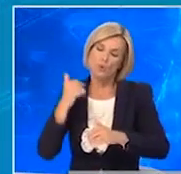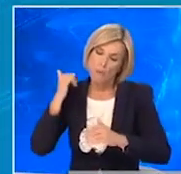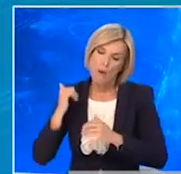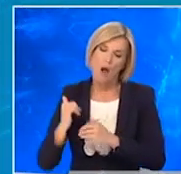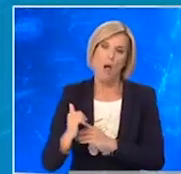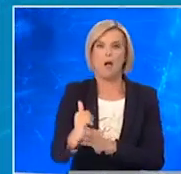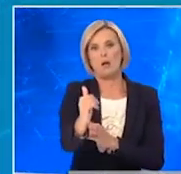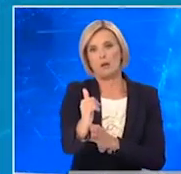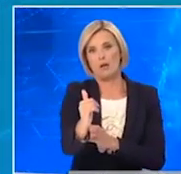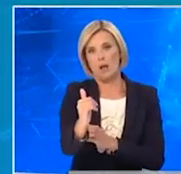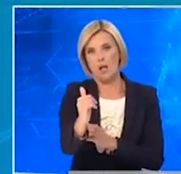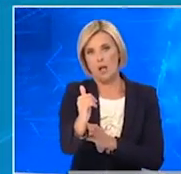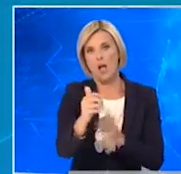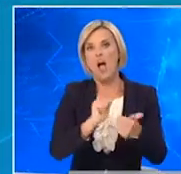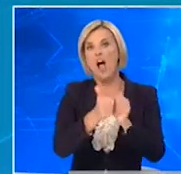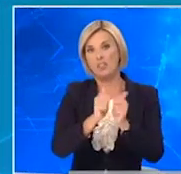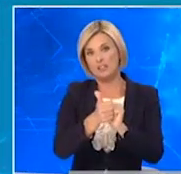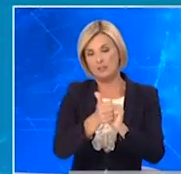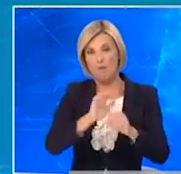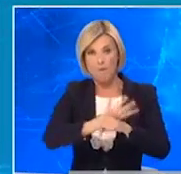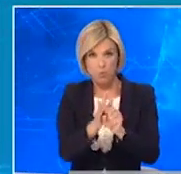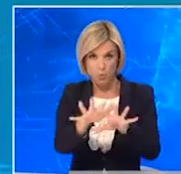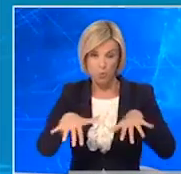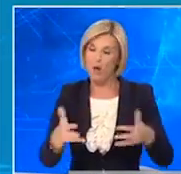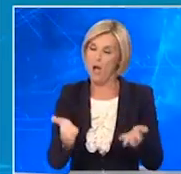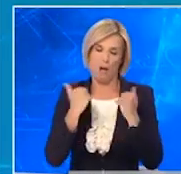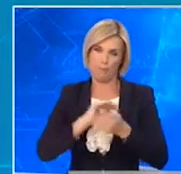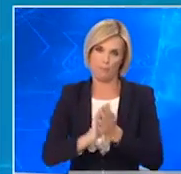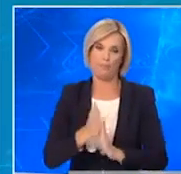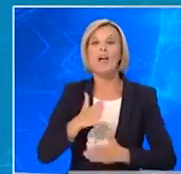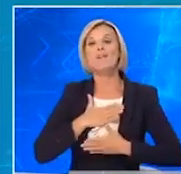ξεκινήσει ο αθλητισμός με γεμάτα γήπεδα. Σας ευχαριστώ πάρα πολύ.